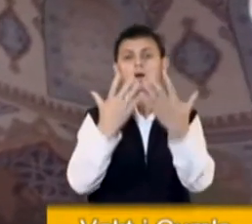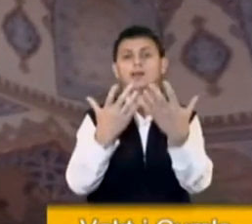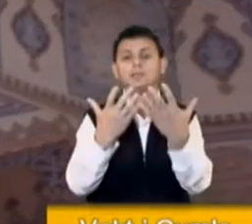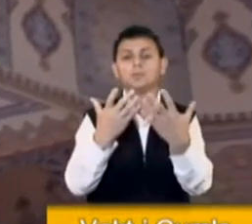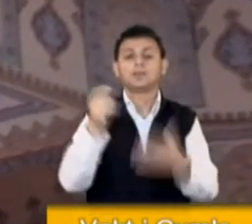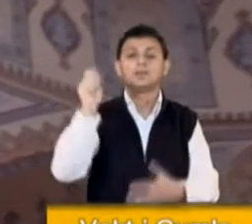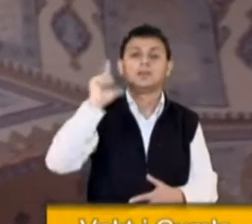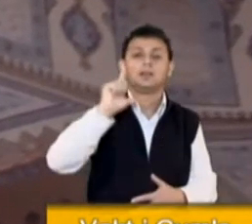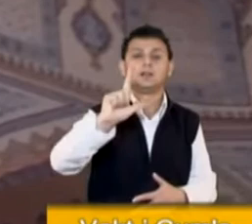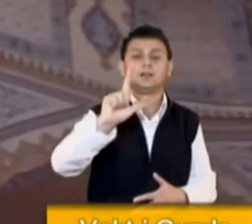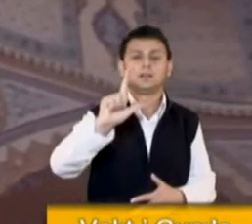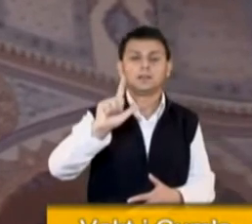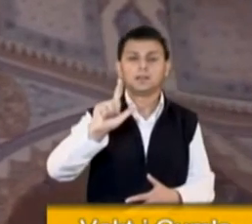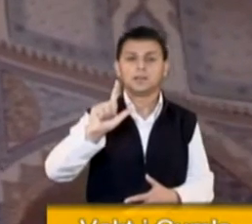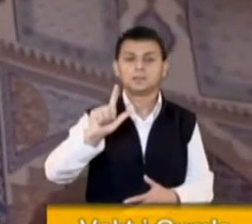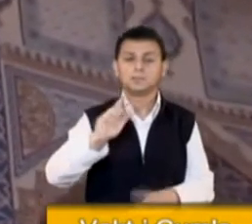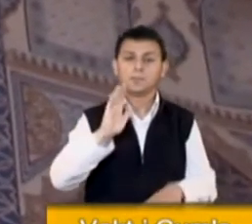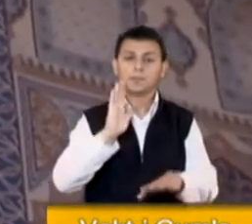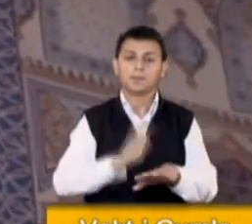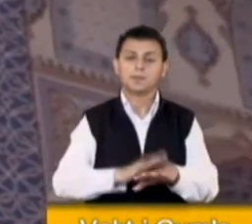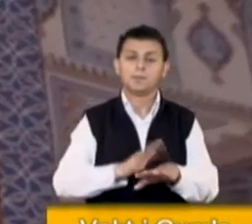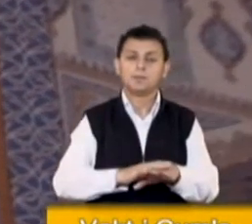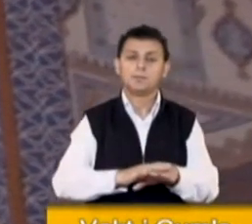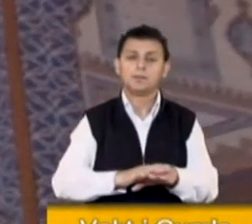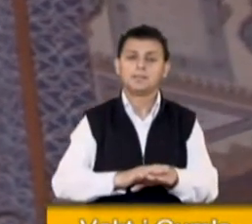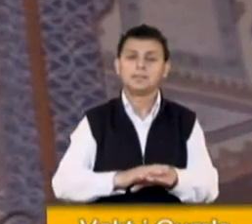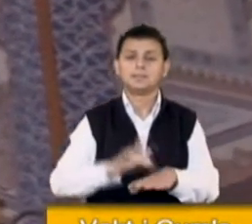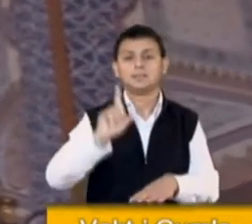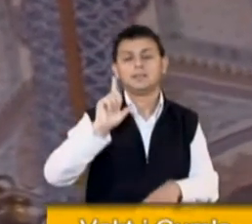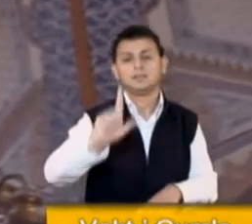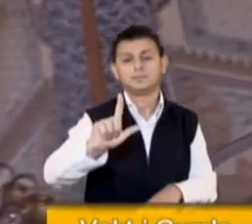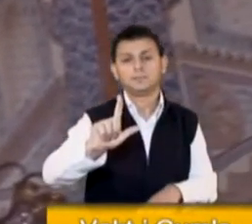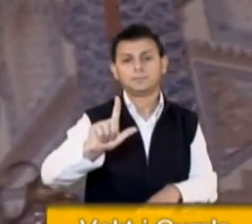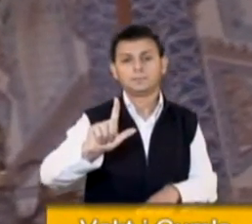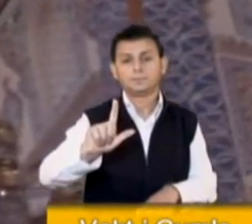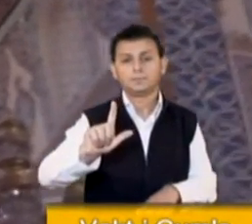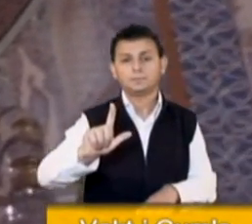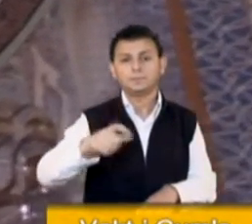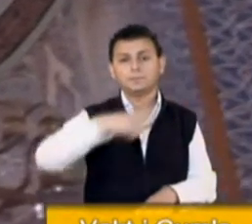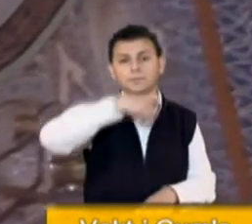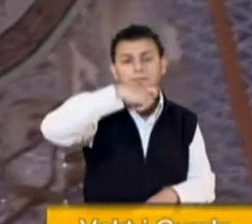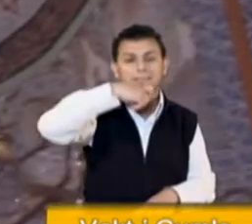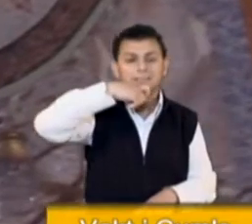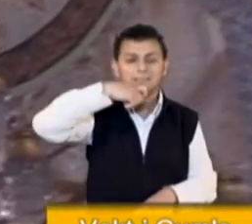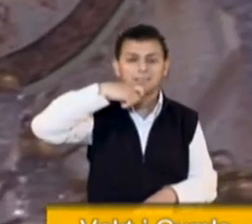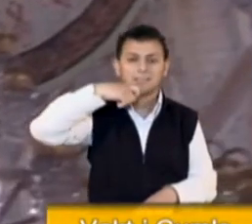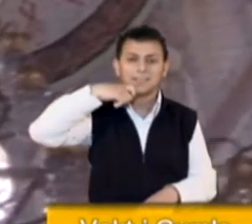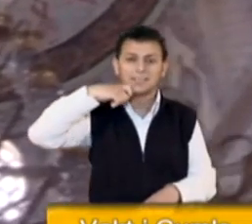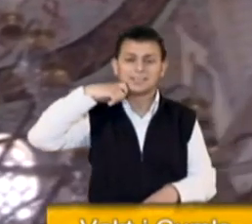hem sevap alırsın, hem gerçek yapılması gerekeni yaparsın. Demek ki hani eskiden